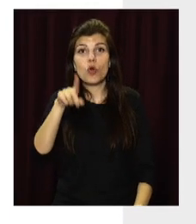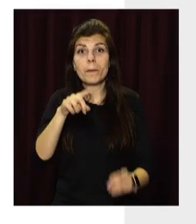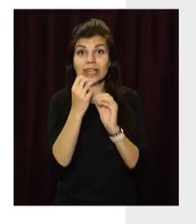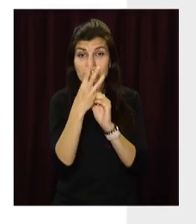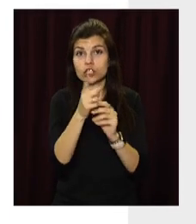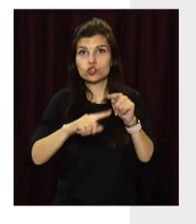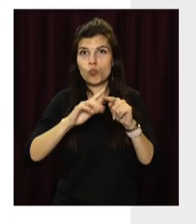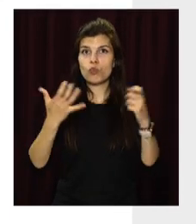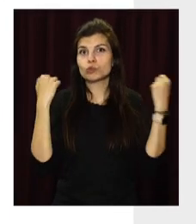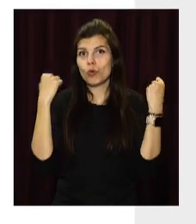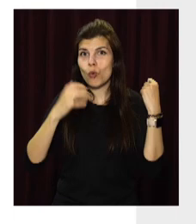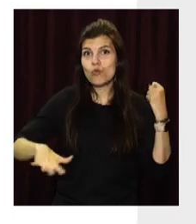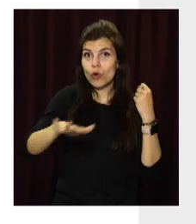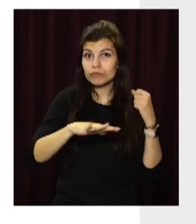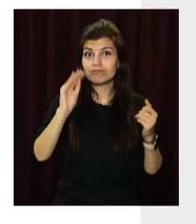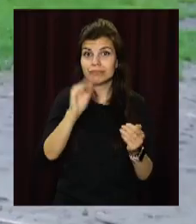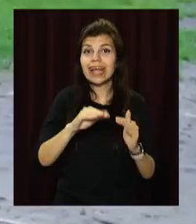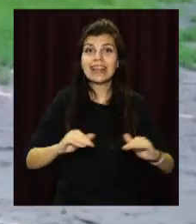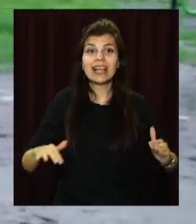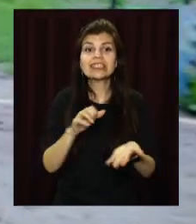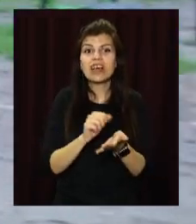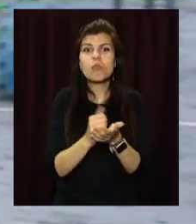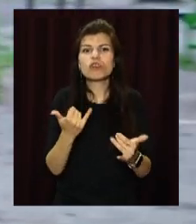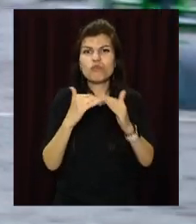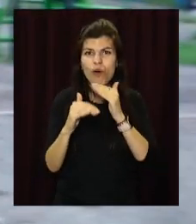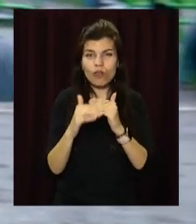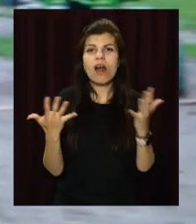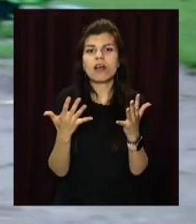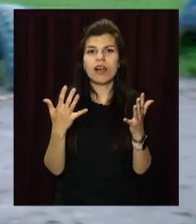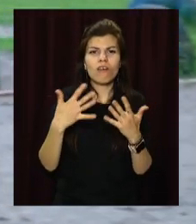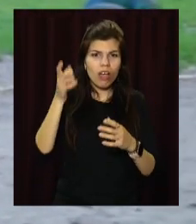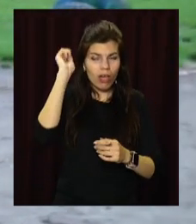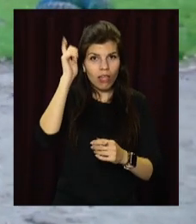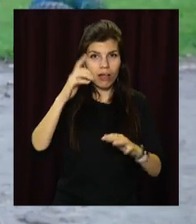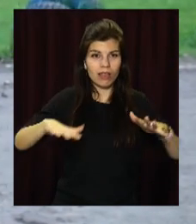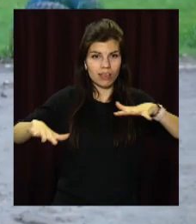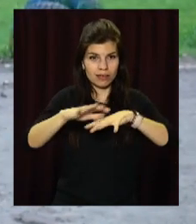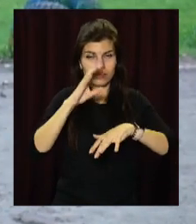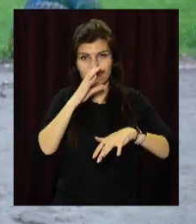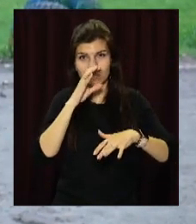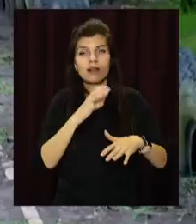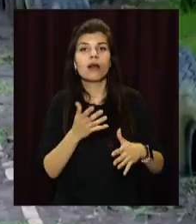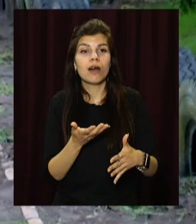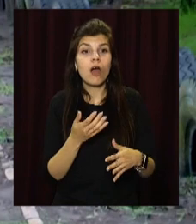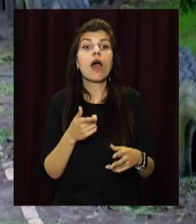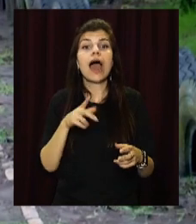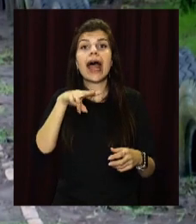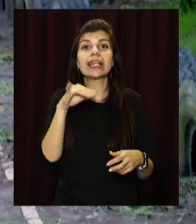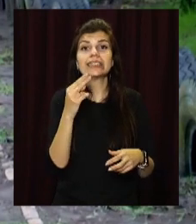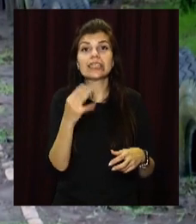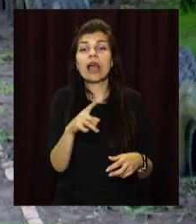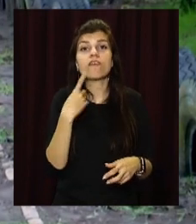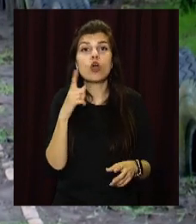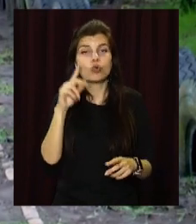з'явиться новий спортивний майданчик. Нині ж дітлахи займаються на полі, яке за півстоліття існування вже зносилося. У ліцеї, кажуть,